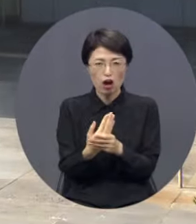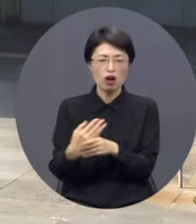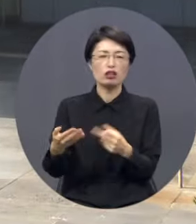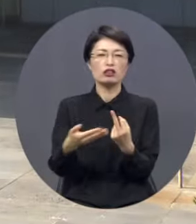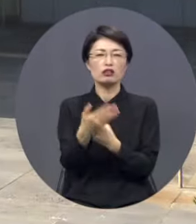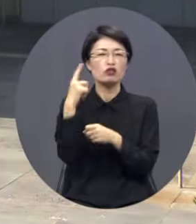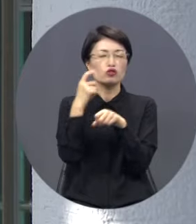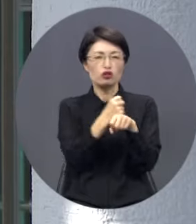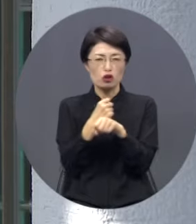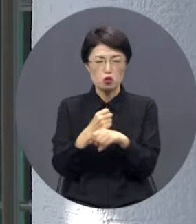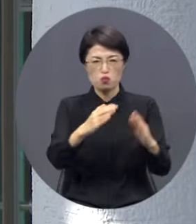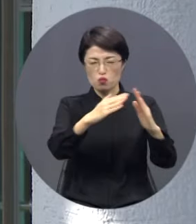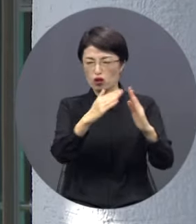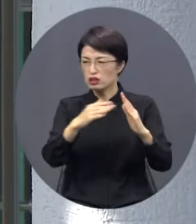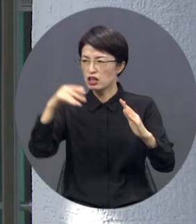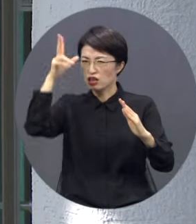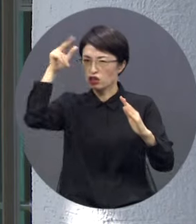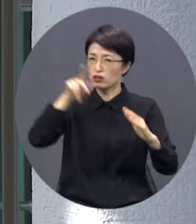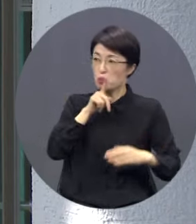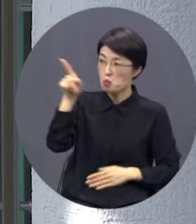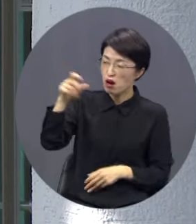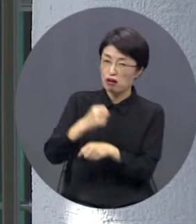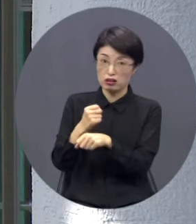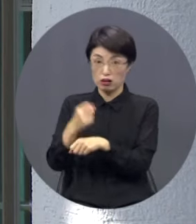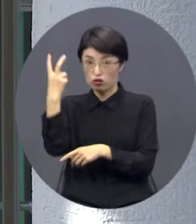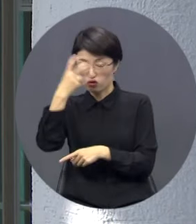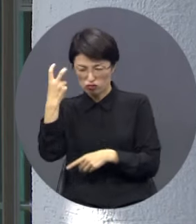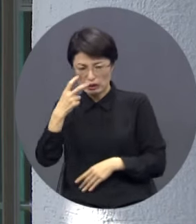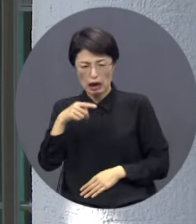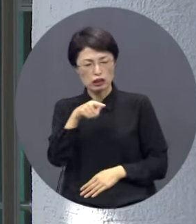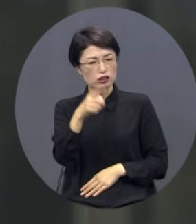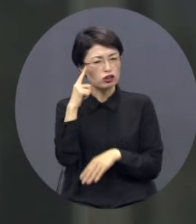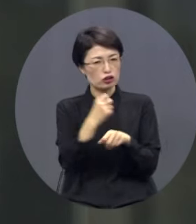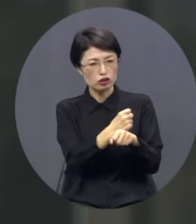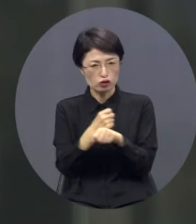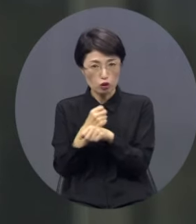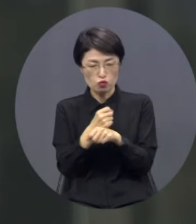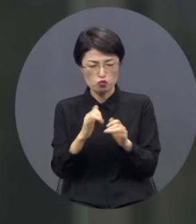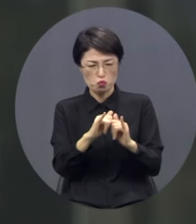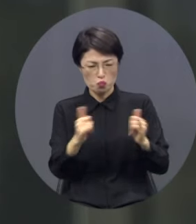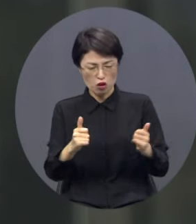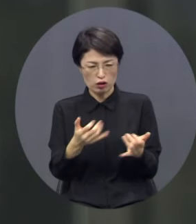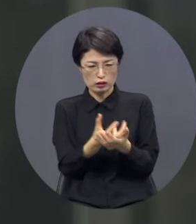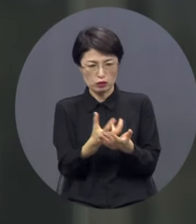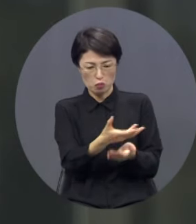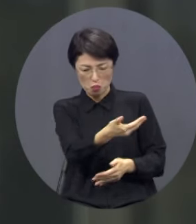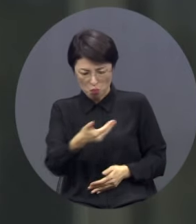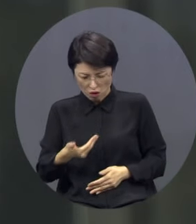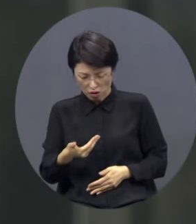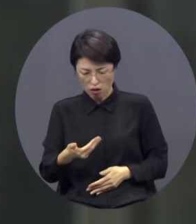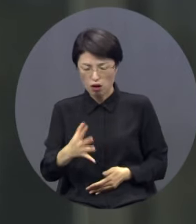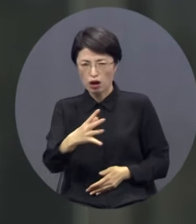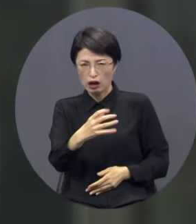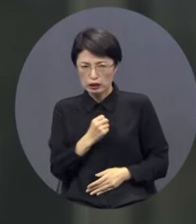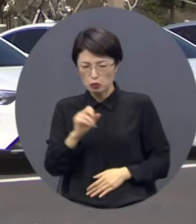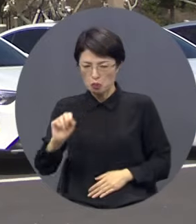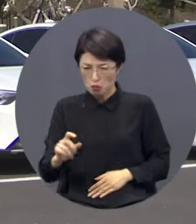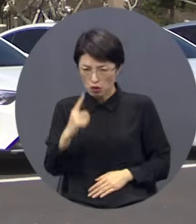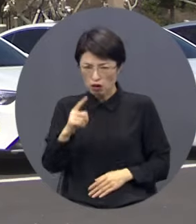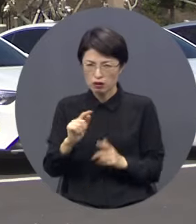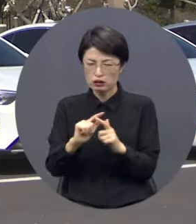경찰에 수사를 의뢰한 가운데 경찰은 연구원으로부터 넘겨받은 자료 등을 바탕으로 사건 경위를 조사하고